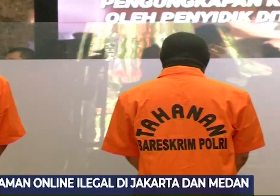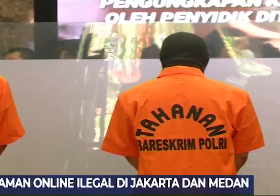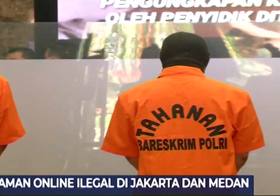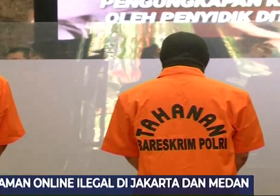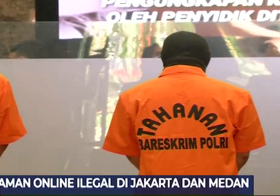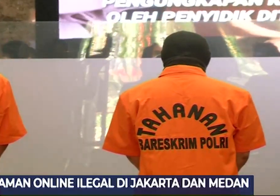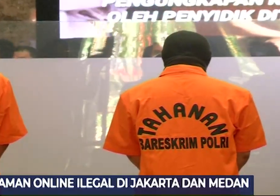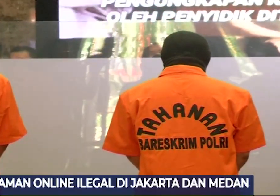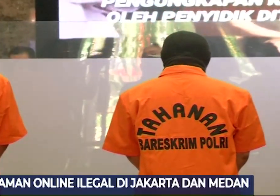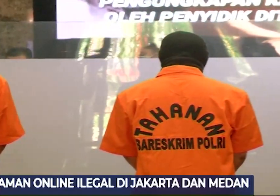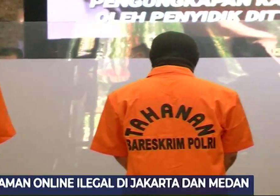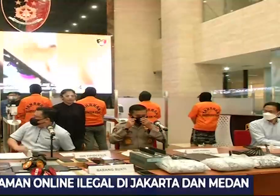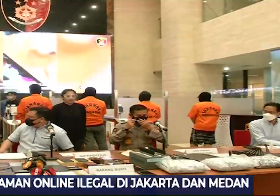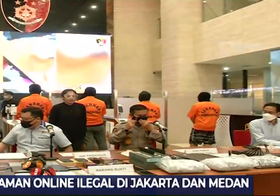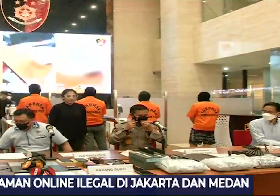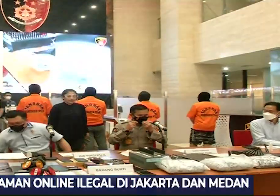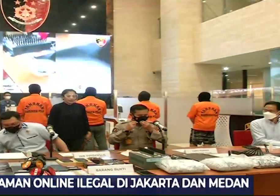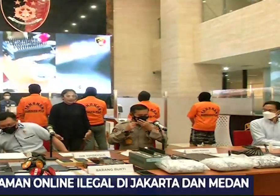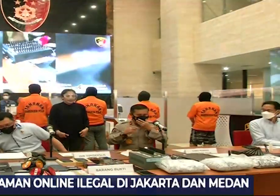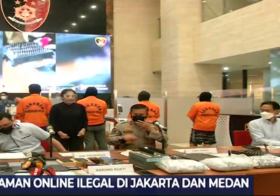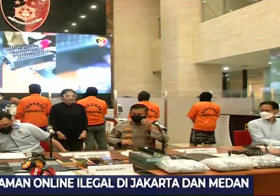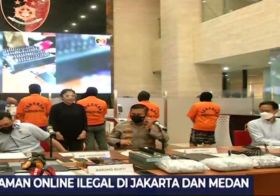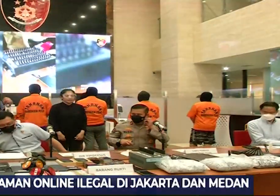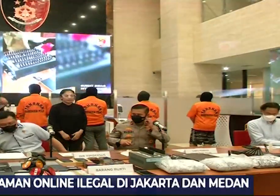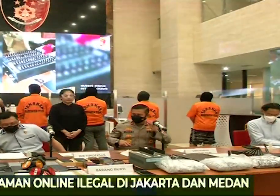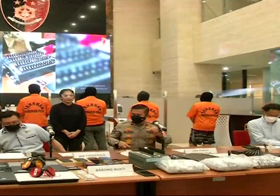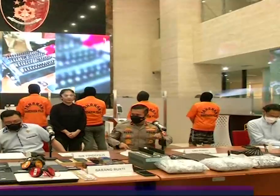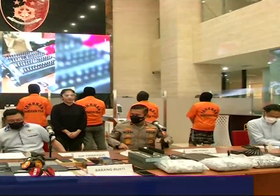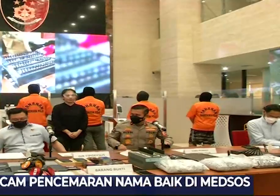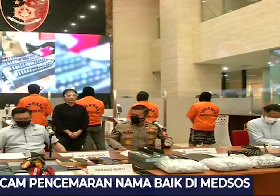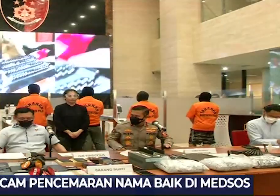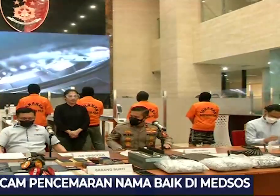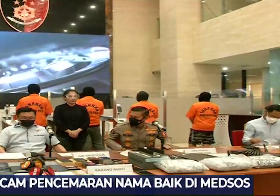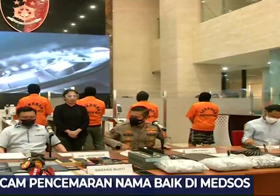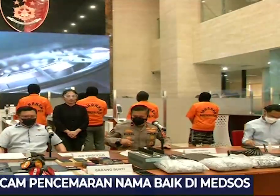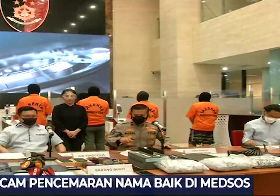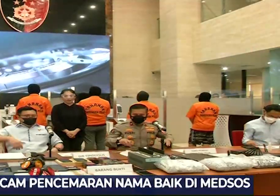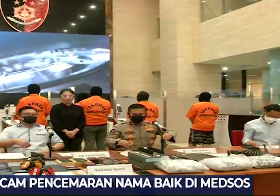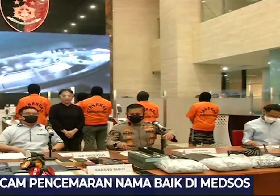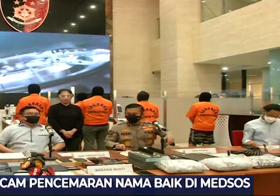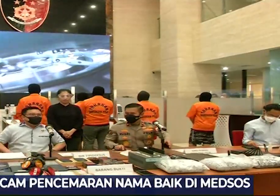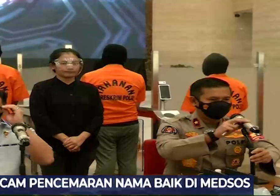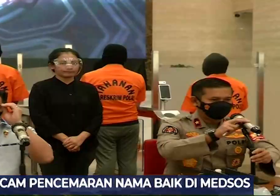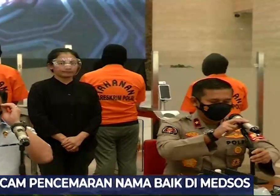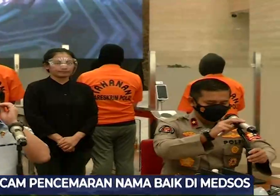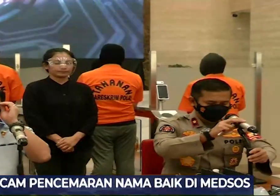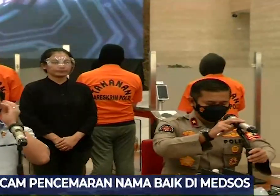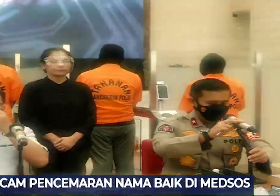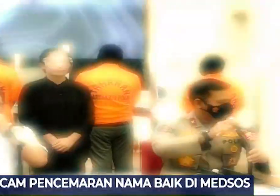berperan sebagai debt collector. Komplotan ini mengancam nasabah yang menunggak akan mencemarkan nama baik mereka di media